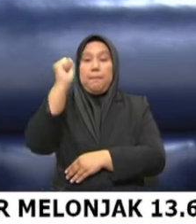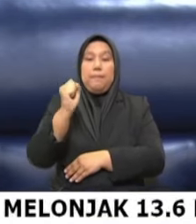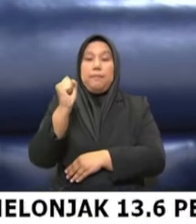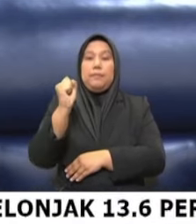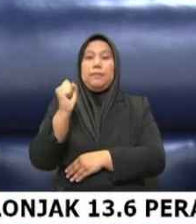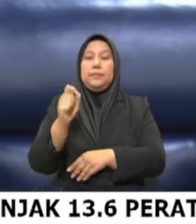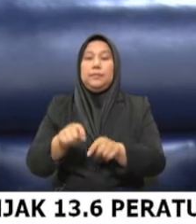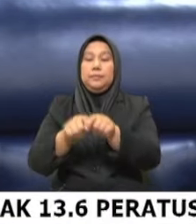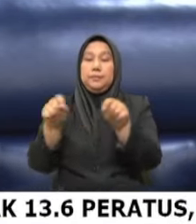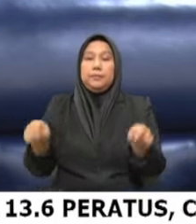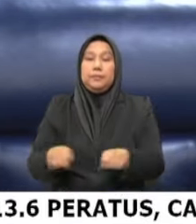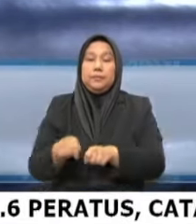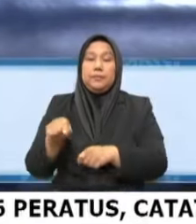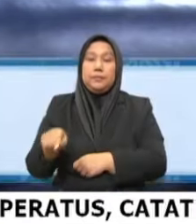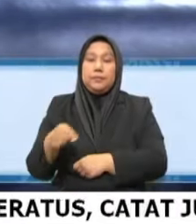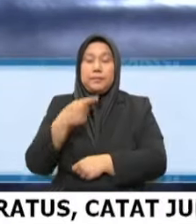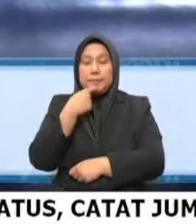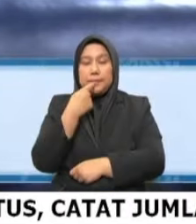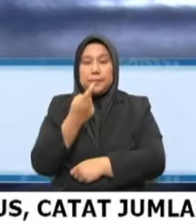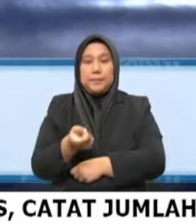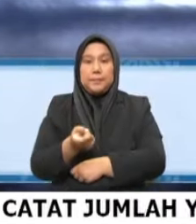yang sebagai kita sebut